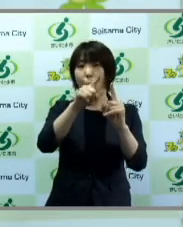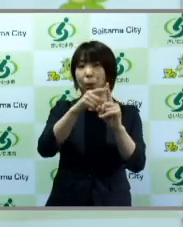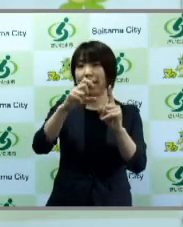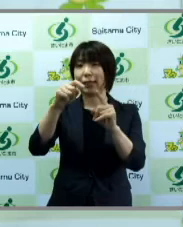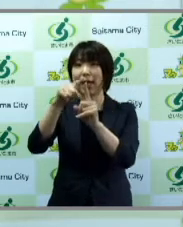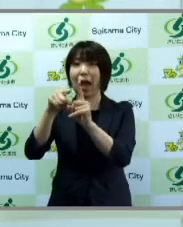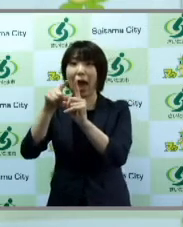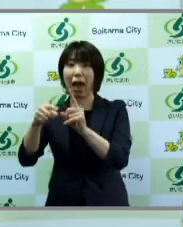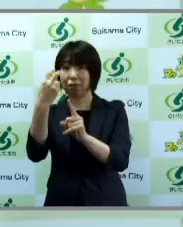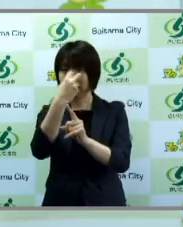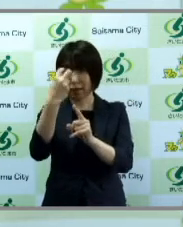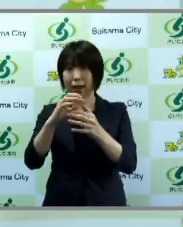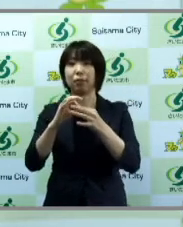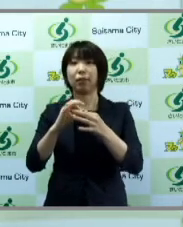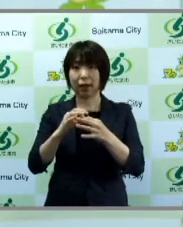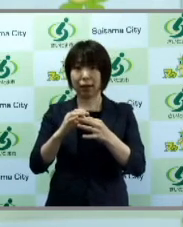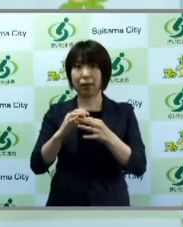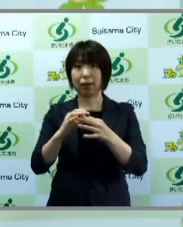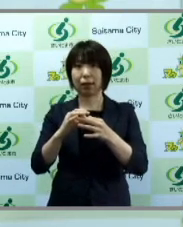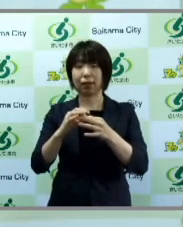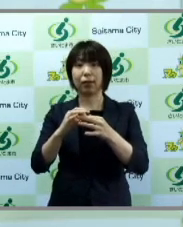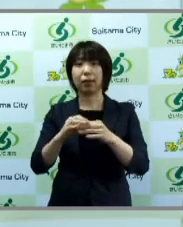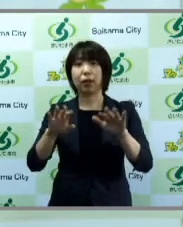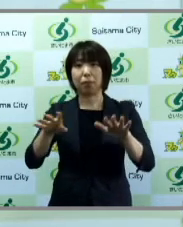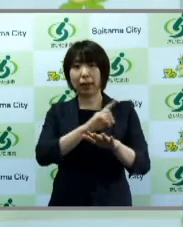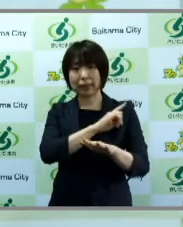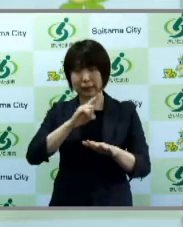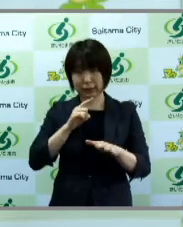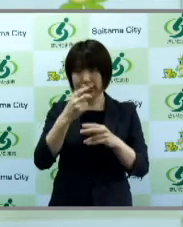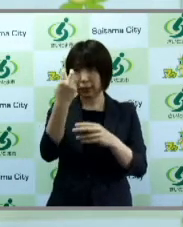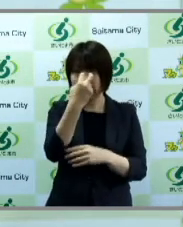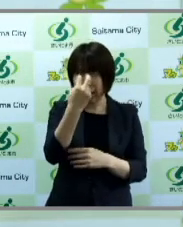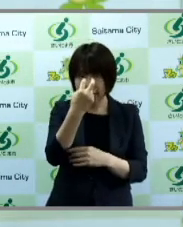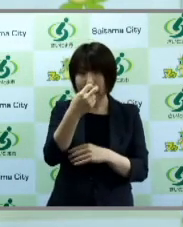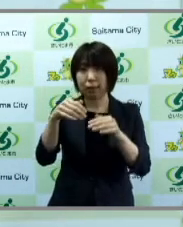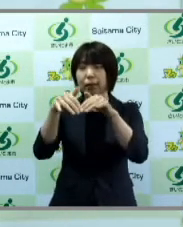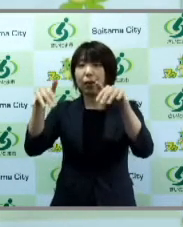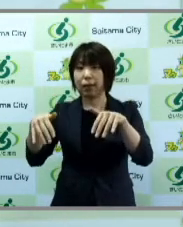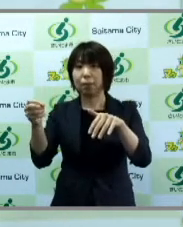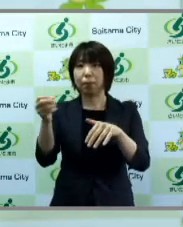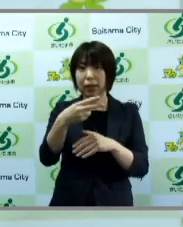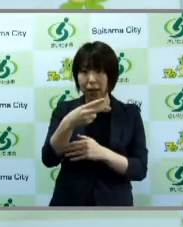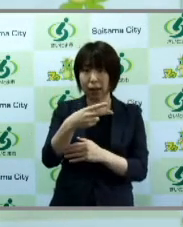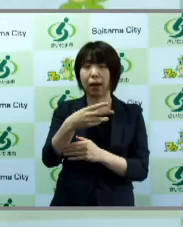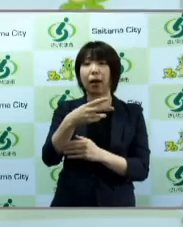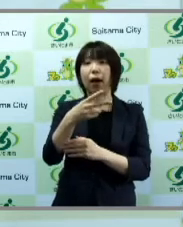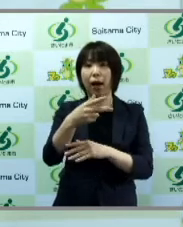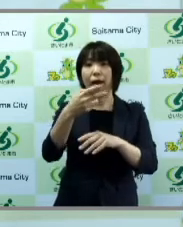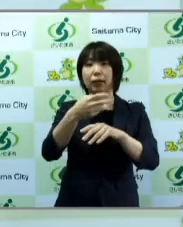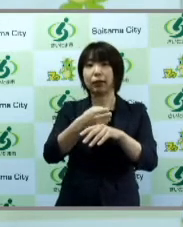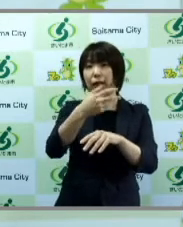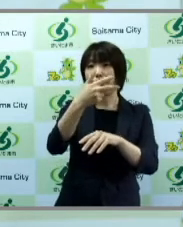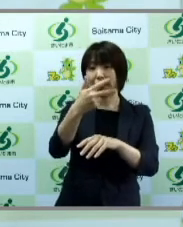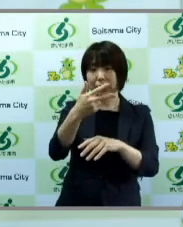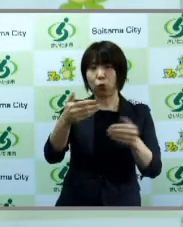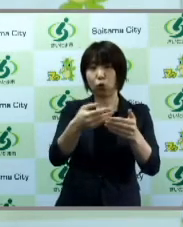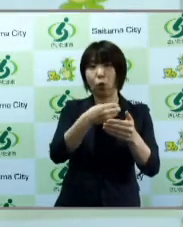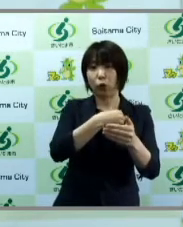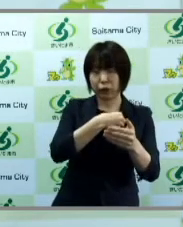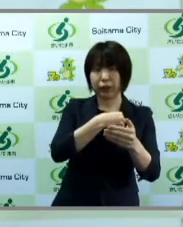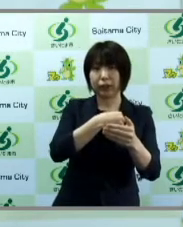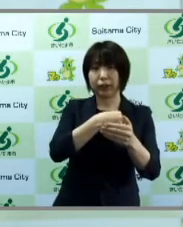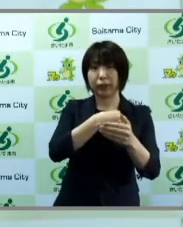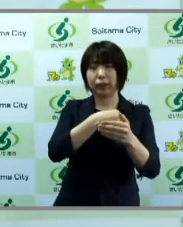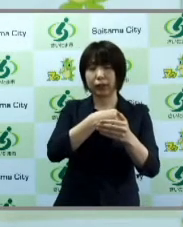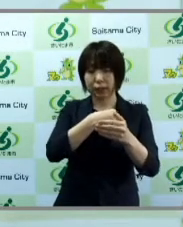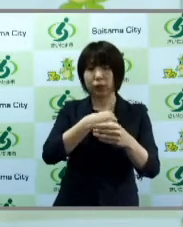ども、今の1日の検査体制、また市の職員がどのぐらい検査の要員